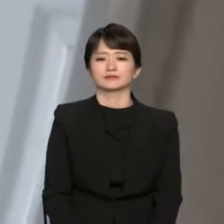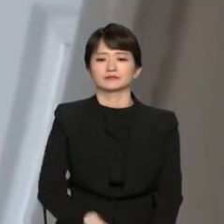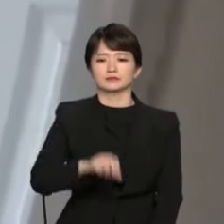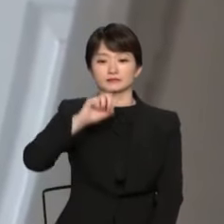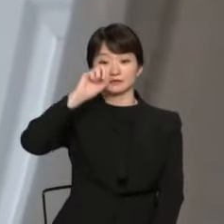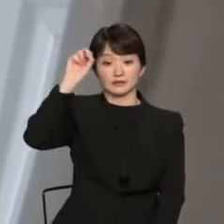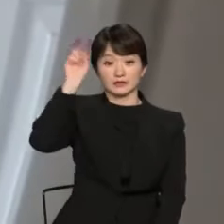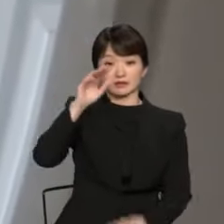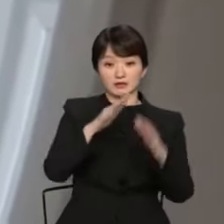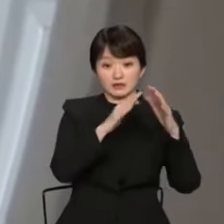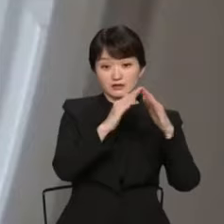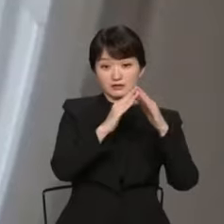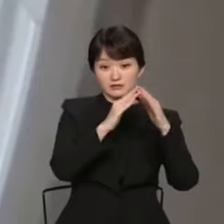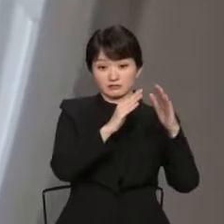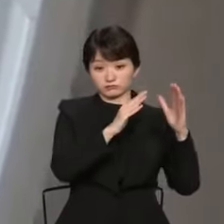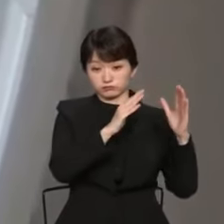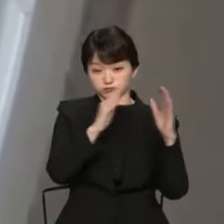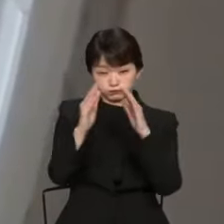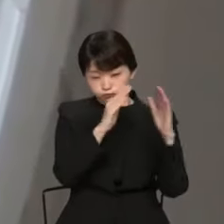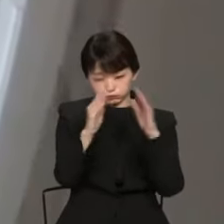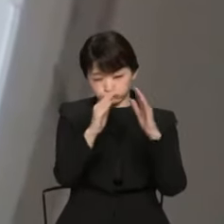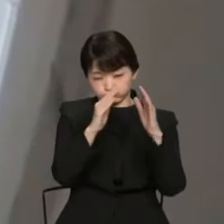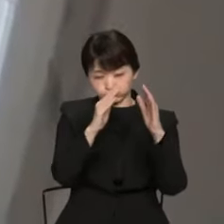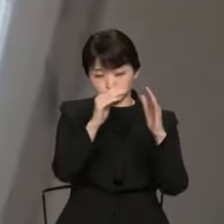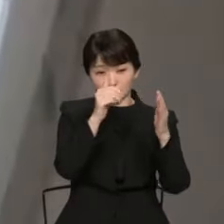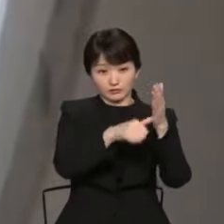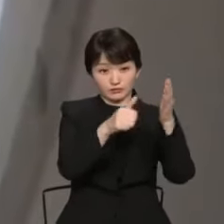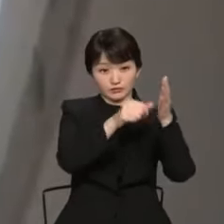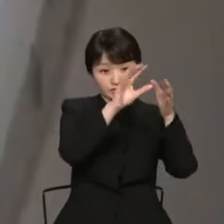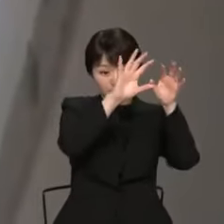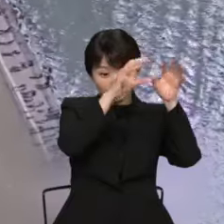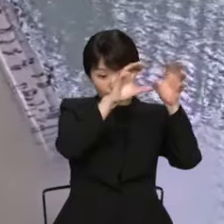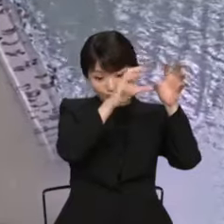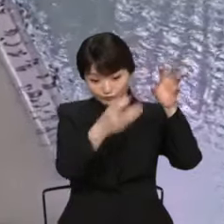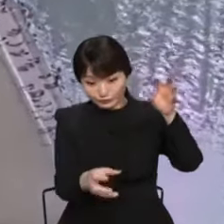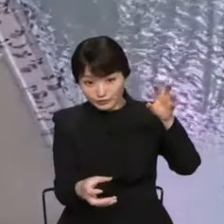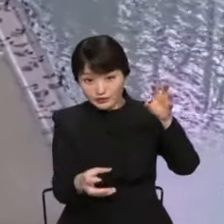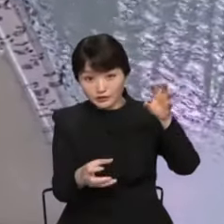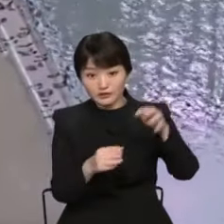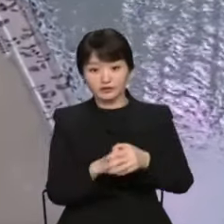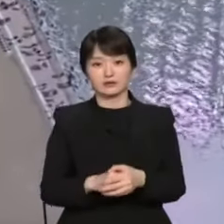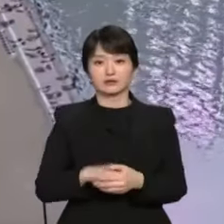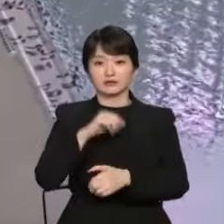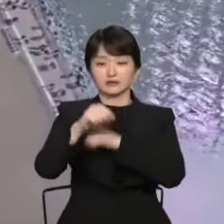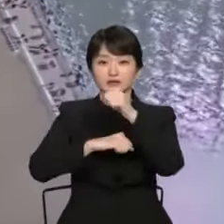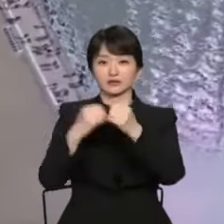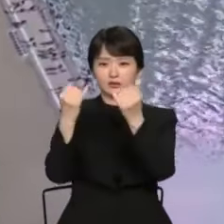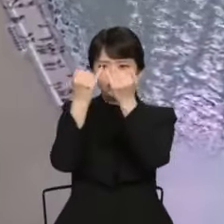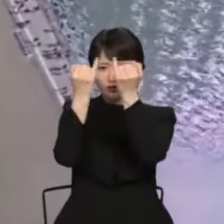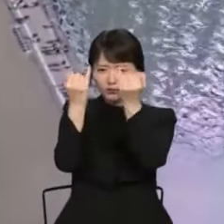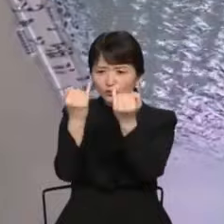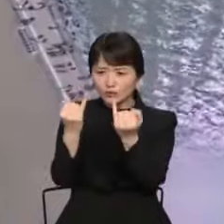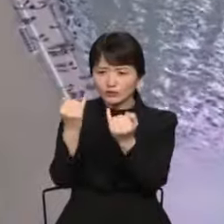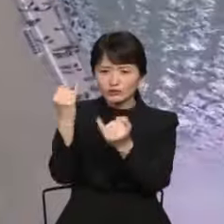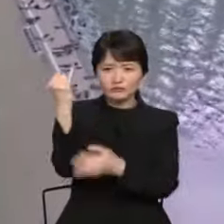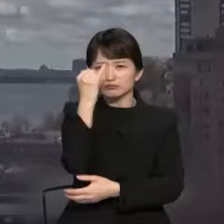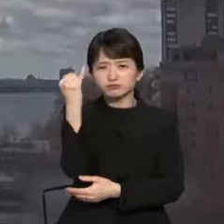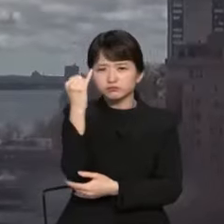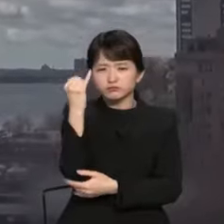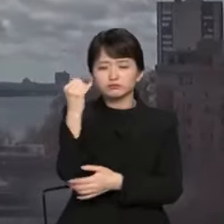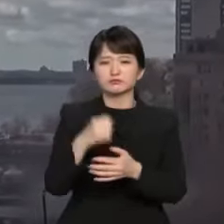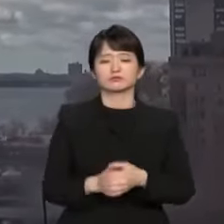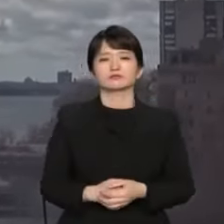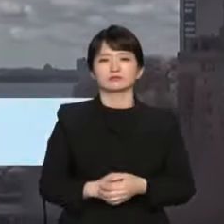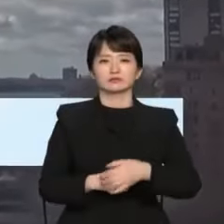갑자기 집 전체가 흔들리더니 선반에서 물건들이 떨어집니다. 자유의 여신상도 좌우로 흔들립니다. 현지